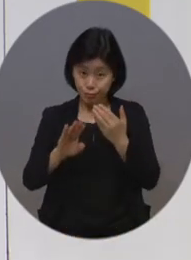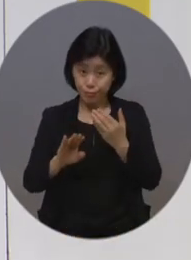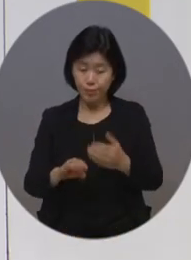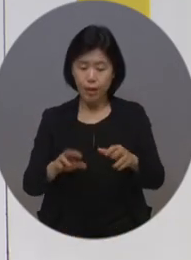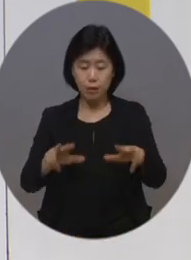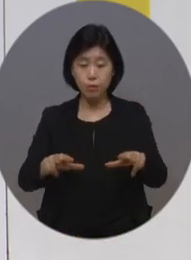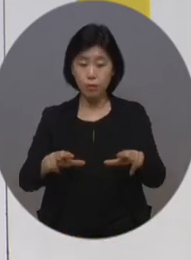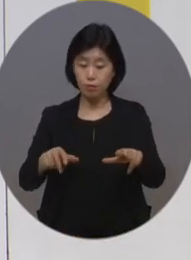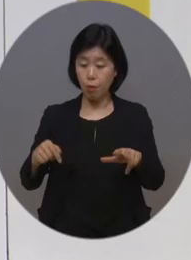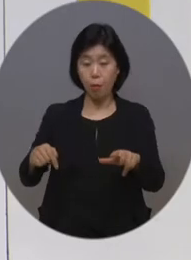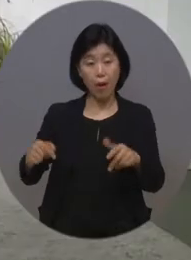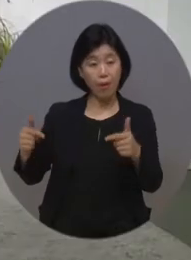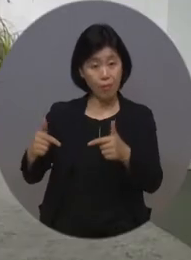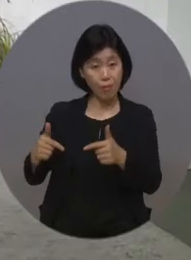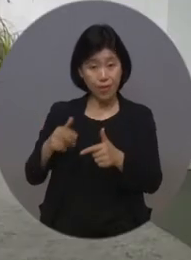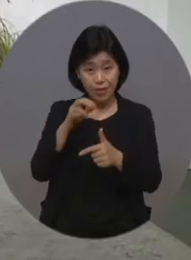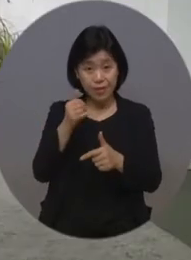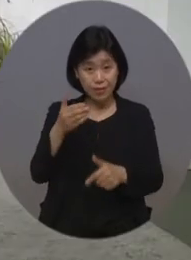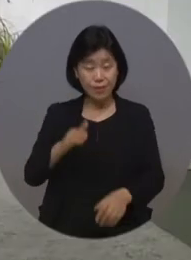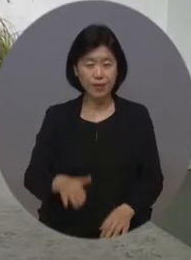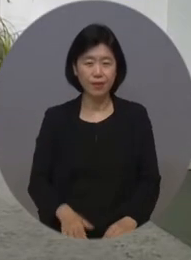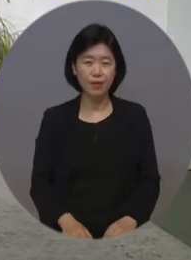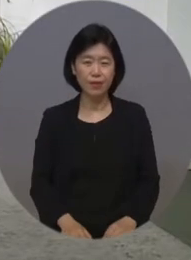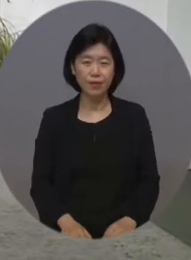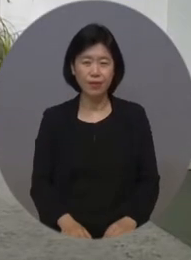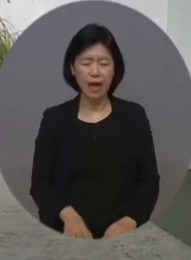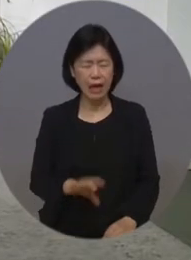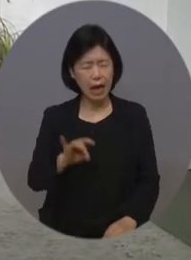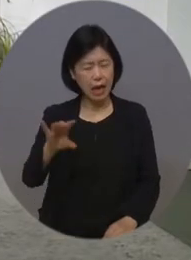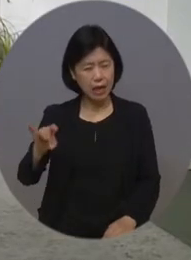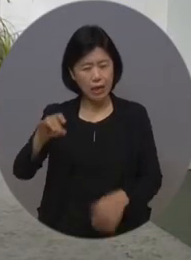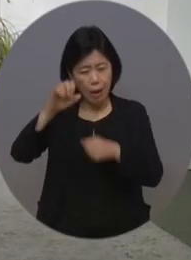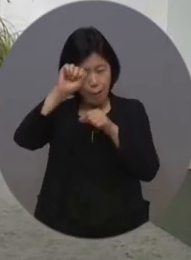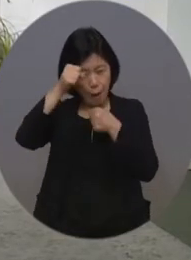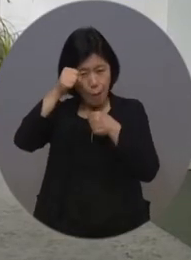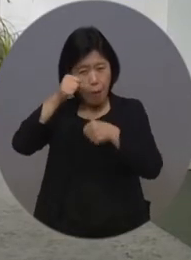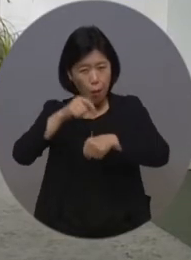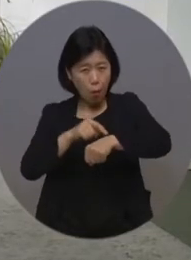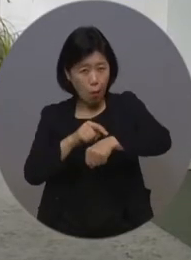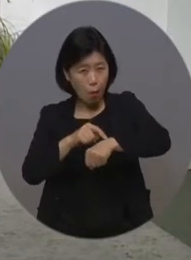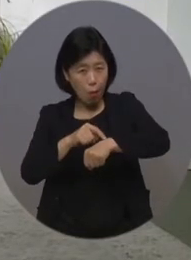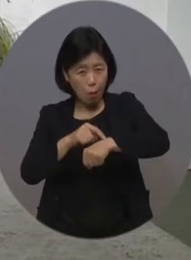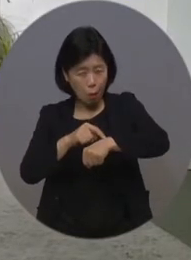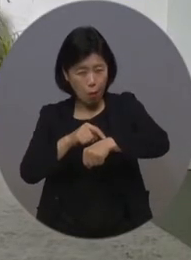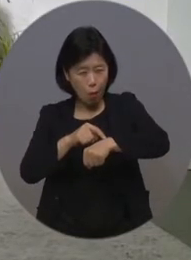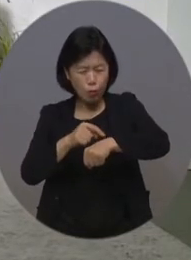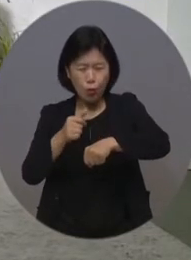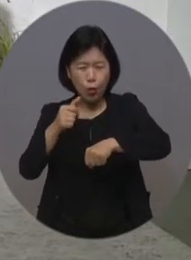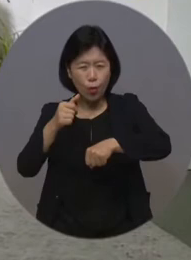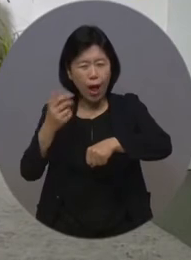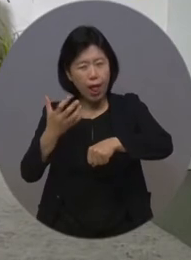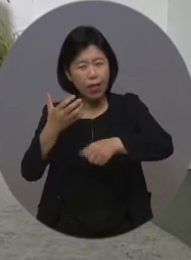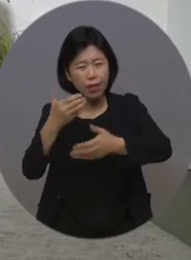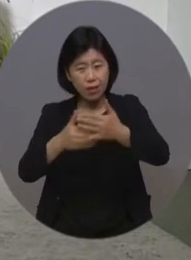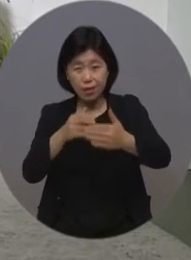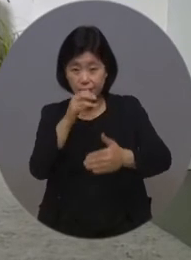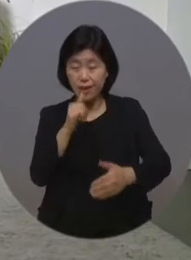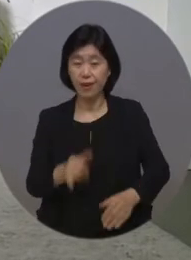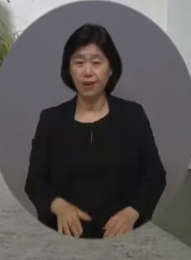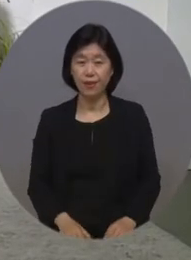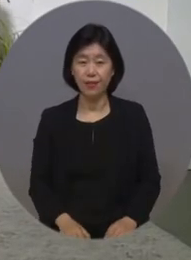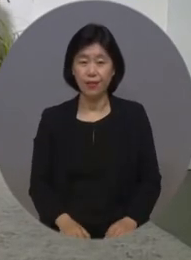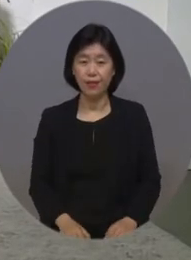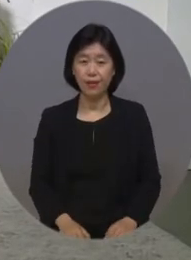낫긴 했지만 가끔씩 이제 그 발목이 되겠군요 발매 후 유적이 아 심하잖아 조금 있어요 4 그래서 그